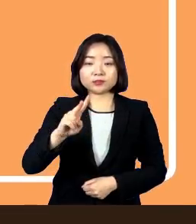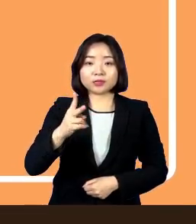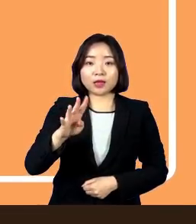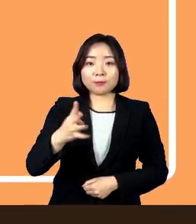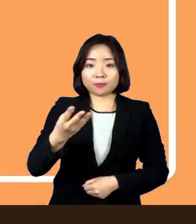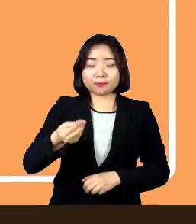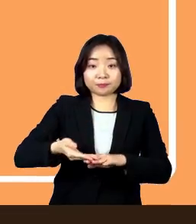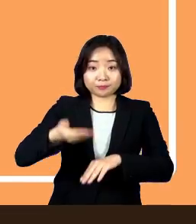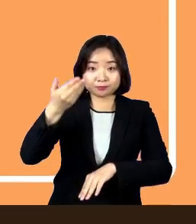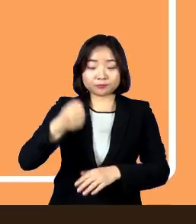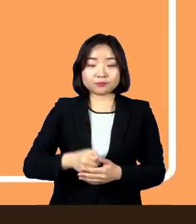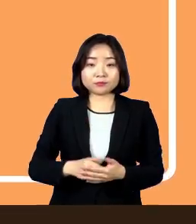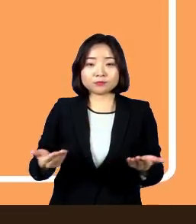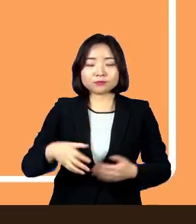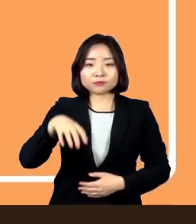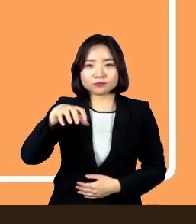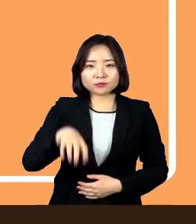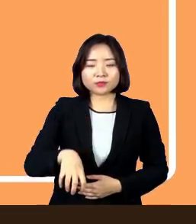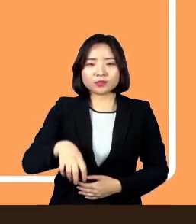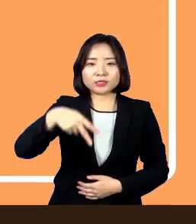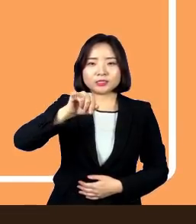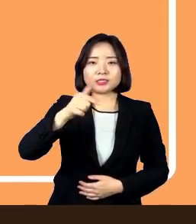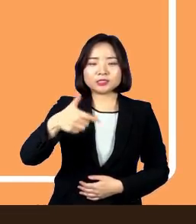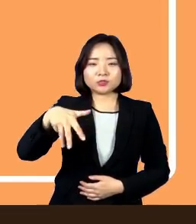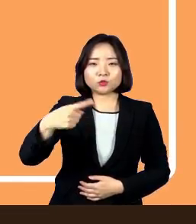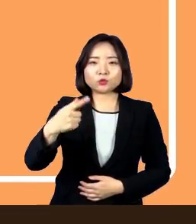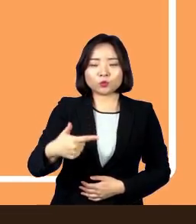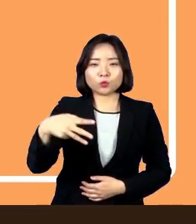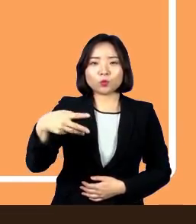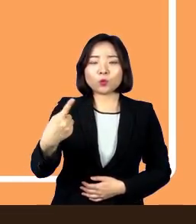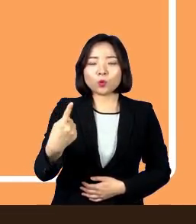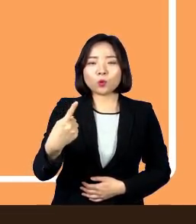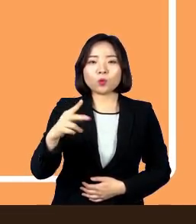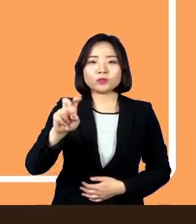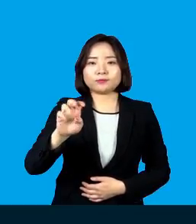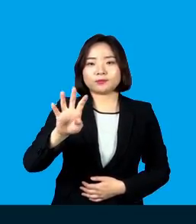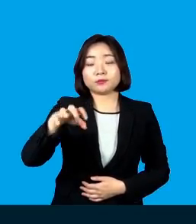이상이며 근무지는 천안시 동남구 신촌로 24입니다.